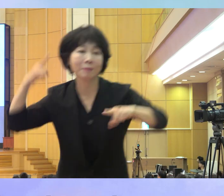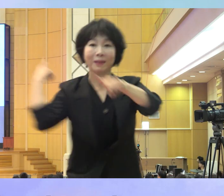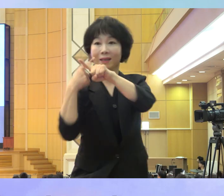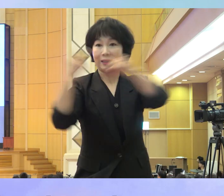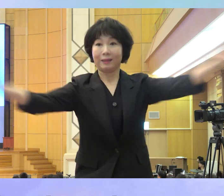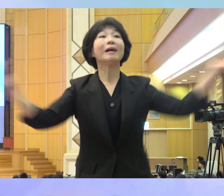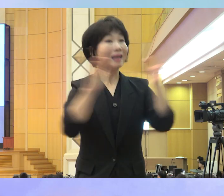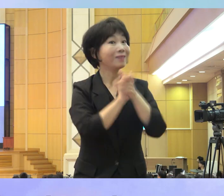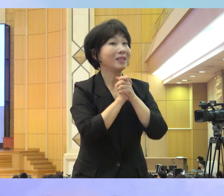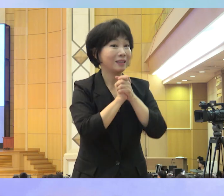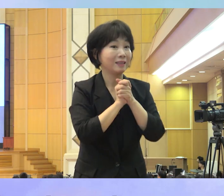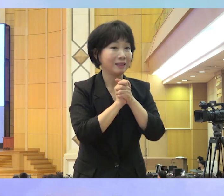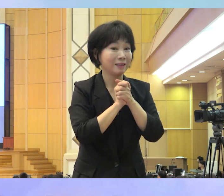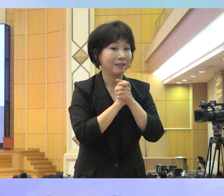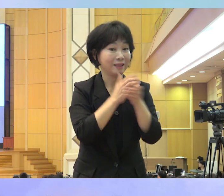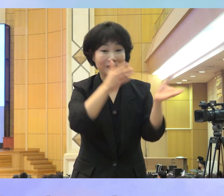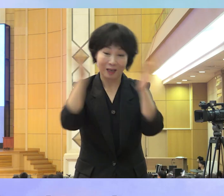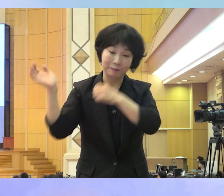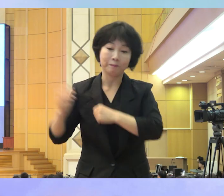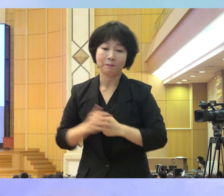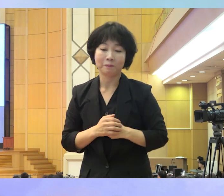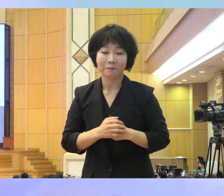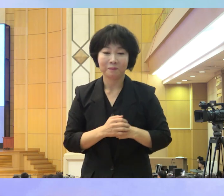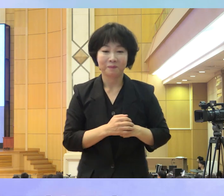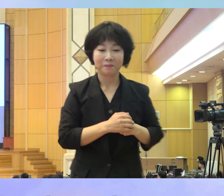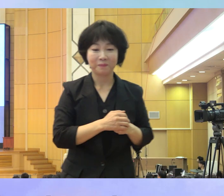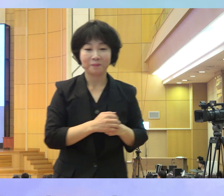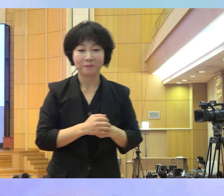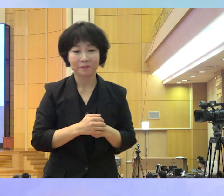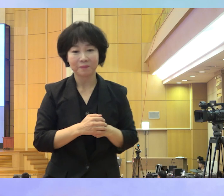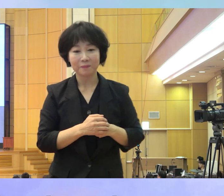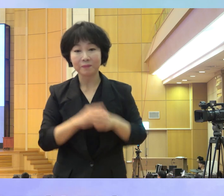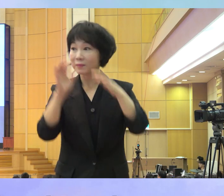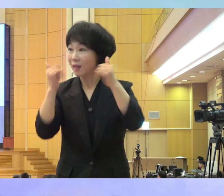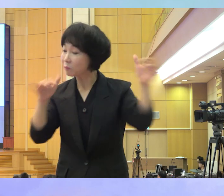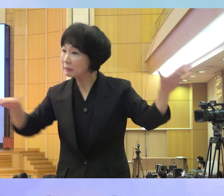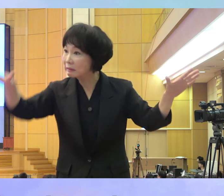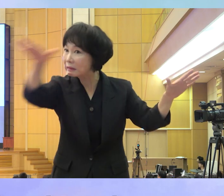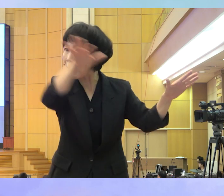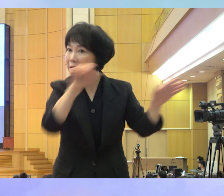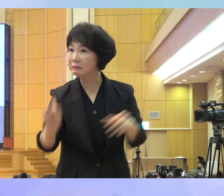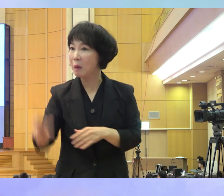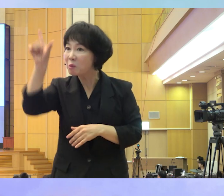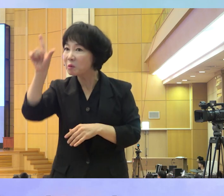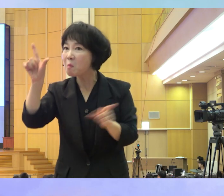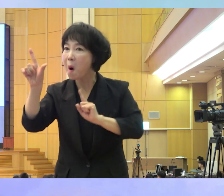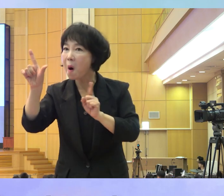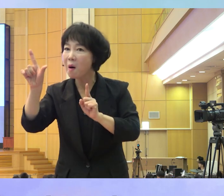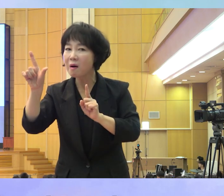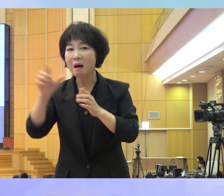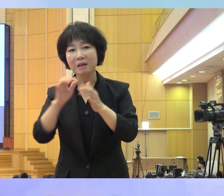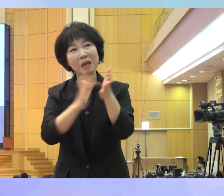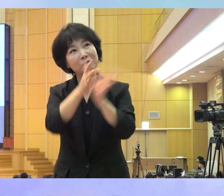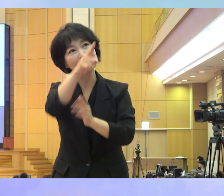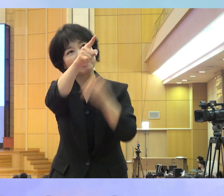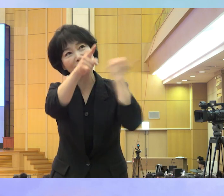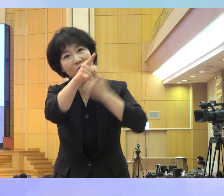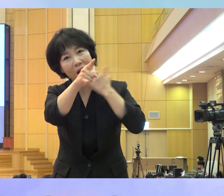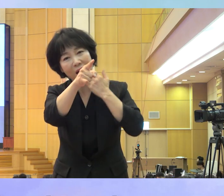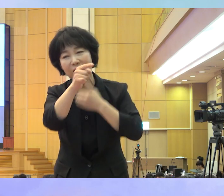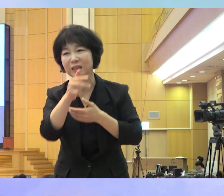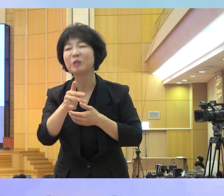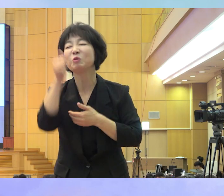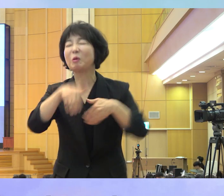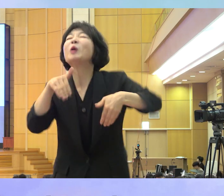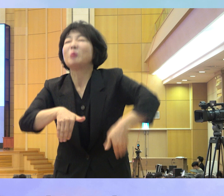것입니다. 16장 15절에 보니까 대부분 사람들은 선자라 그랬는데 예수님이 제자들에게 말하는